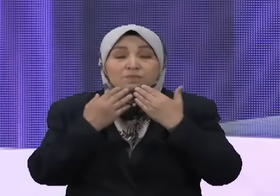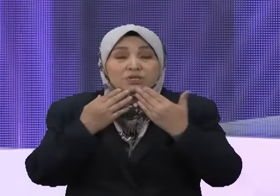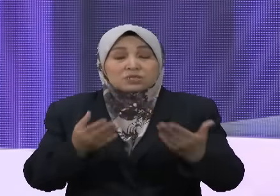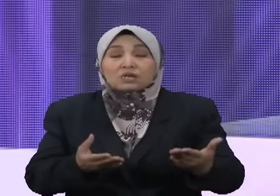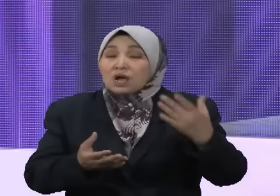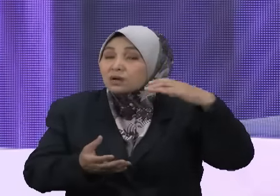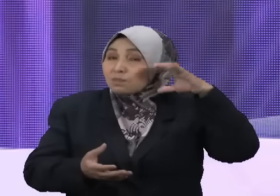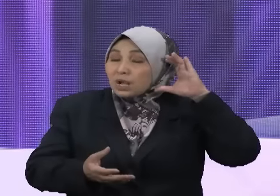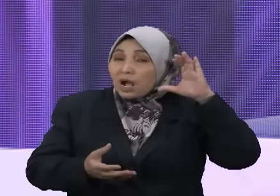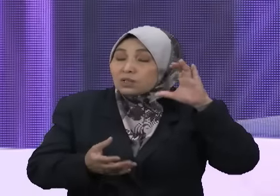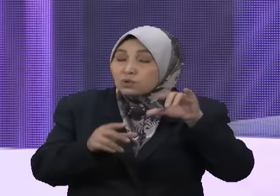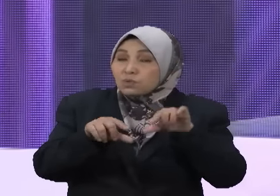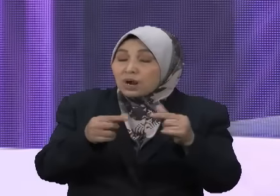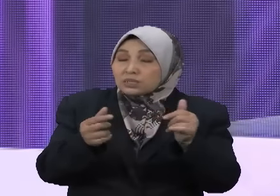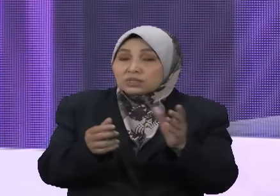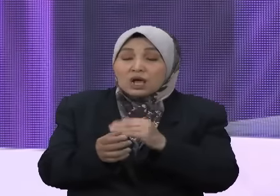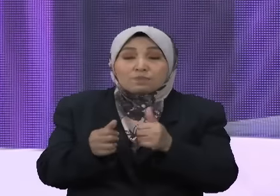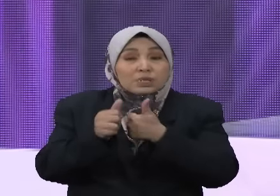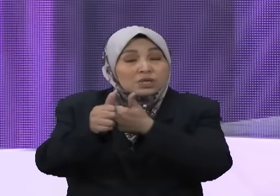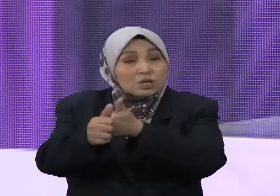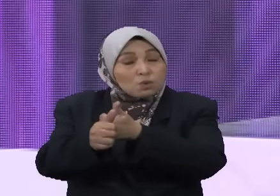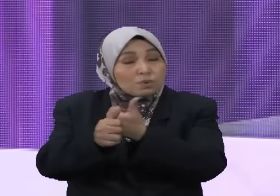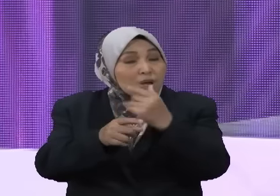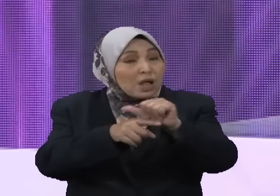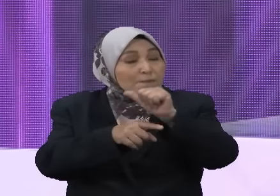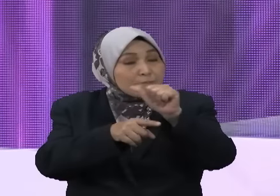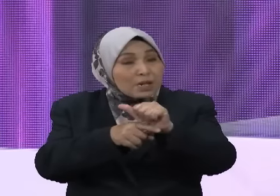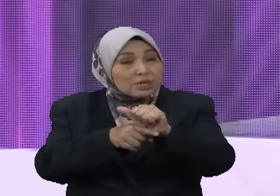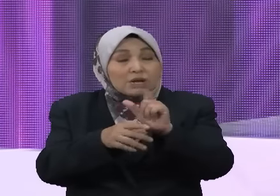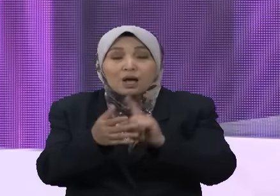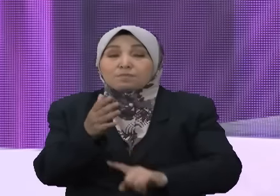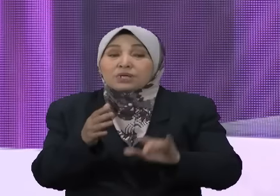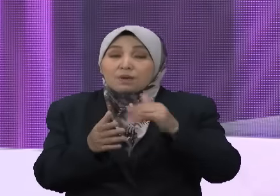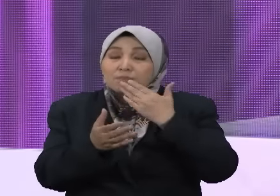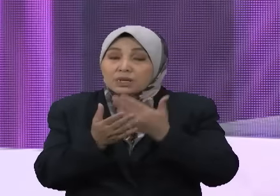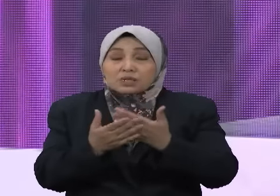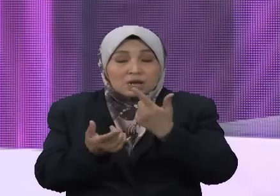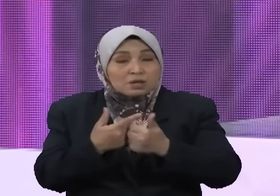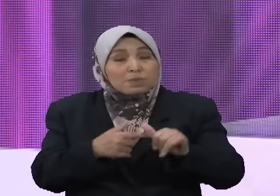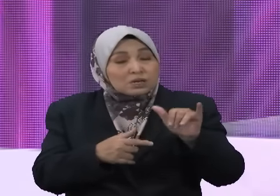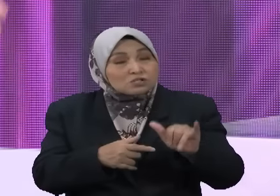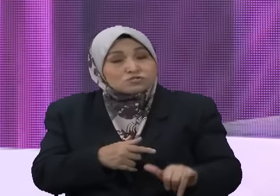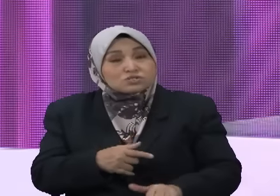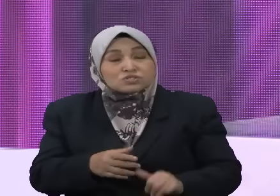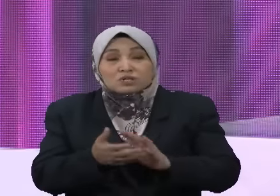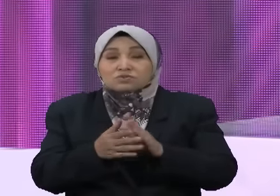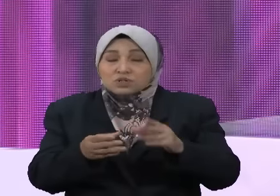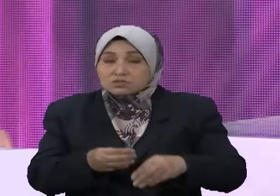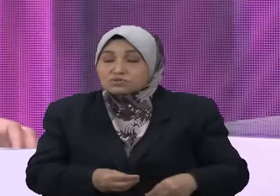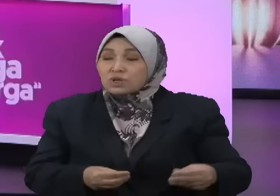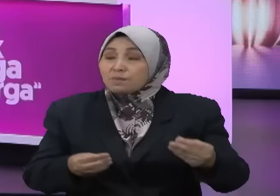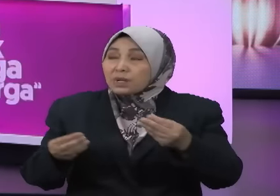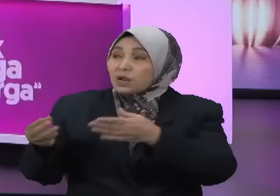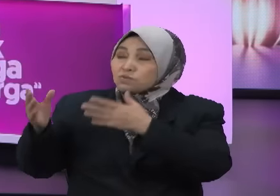yang mendengar al-quran ini dan mengikut mengamalkan apa yang baik daripadanya jadi saya serahkan kembali kepada